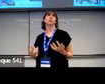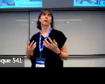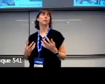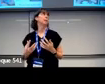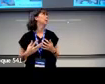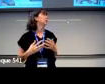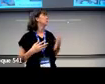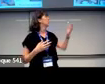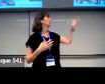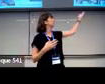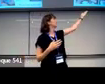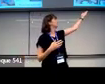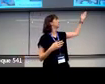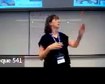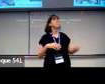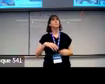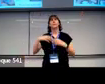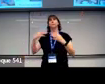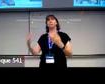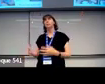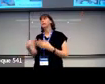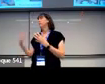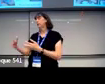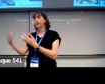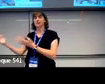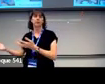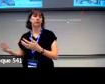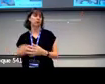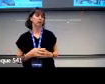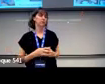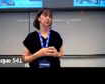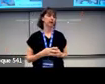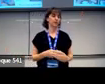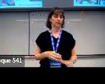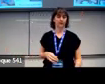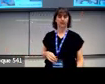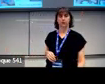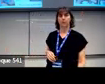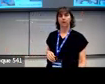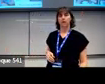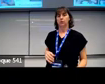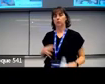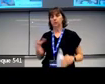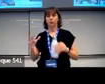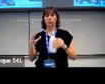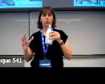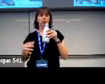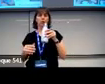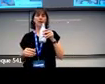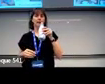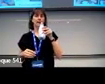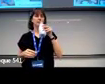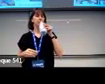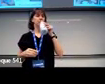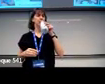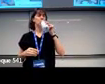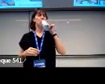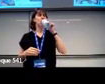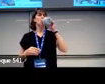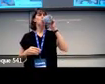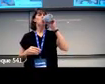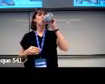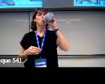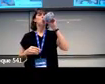monde travaille sur le même organisme vivant, puis ils présentent leurs résultats à la fin de la session. Donc, c'est un cours interactif pas